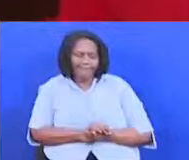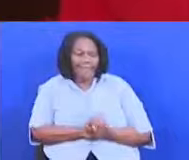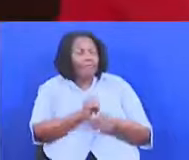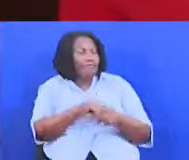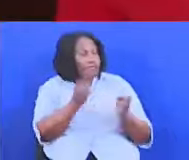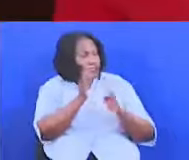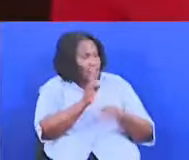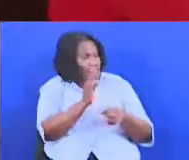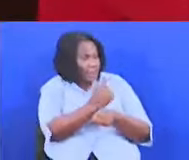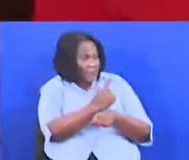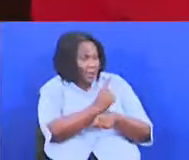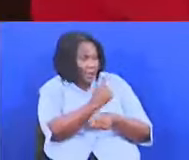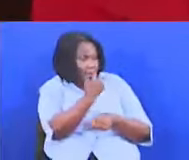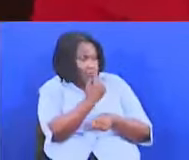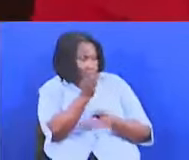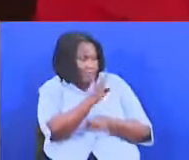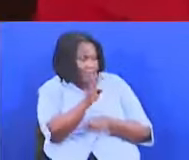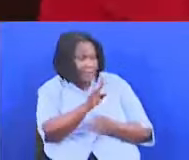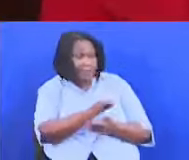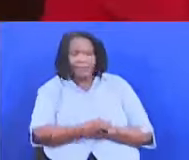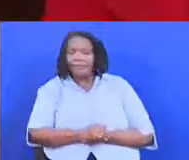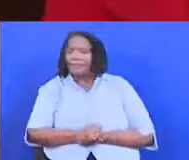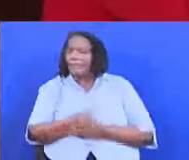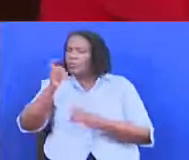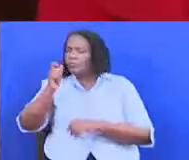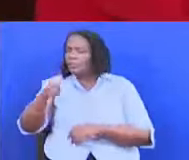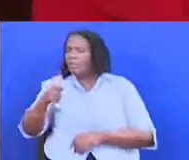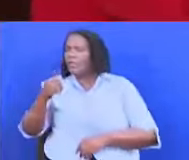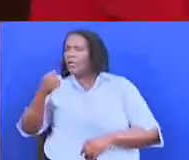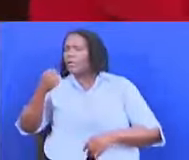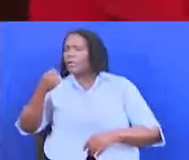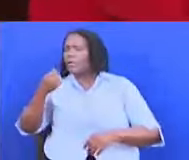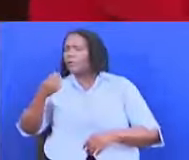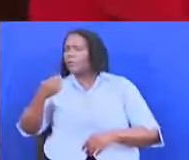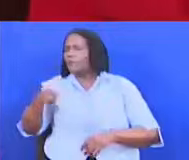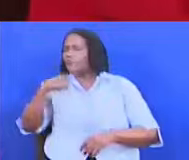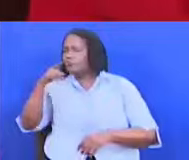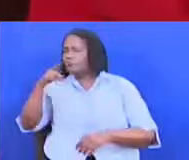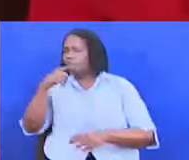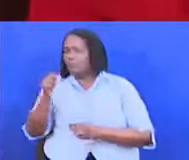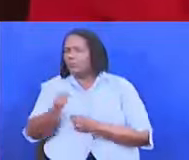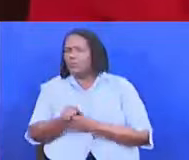Asante Mheshimiwa Spika, nilikuwa nazungumzia swala zima la uwezeshaji kwenye